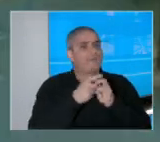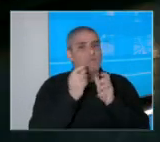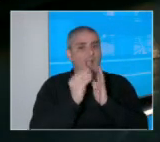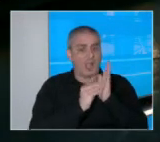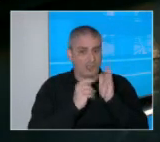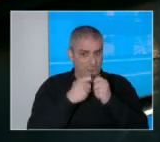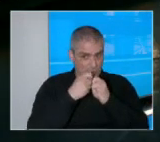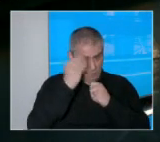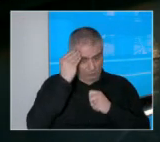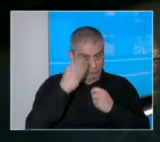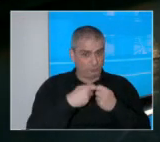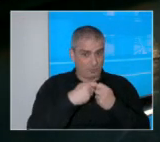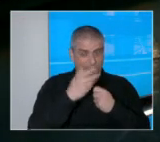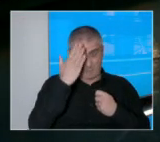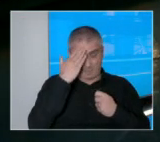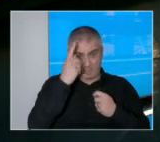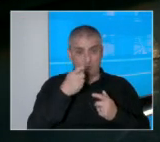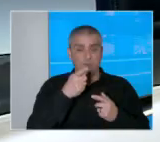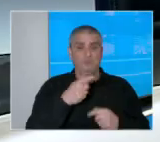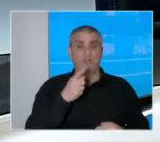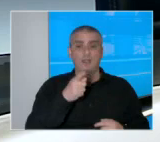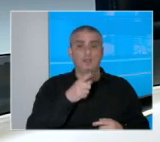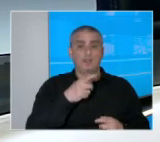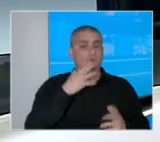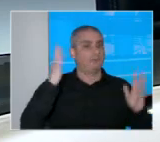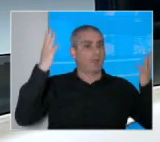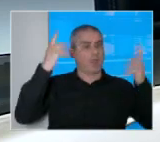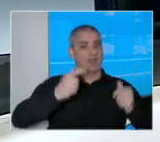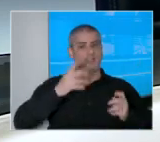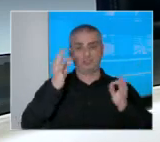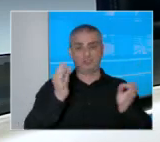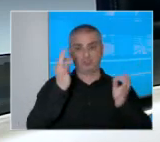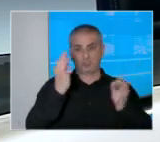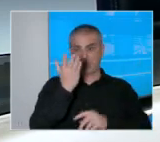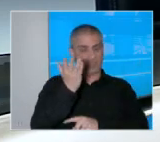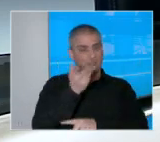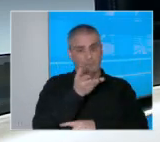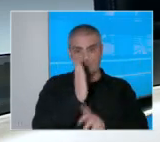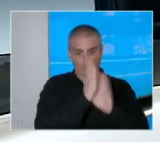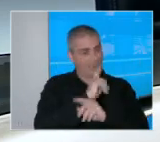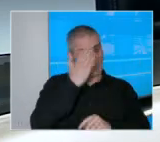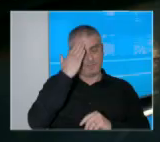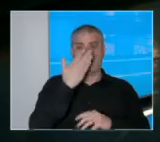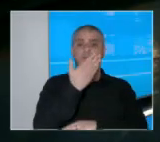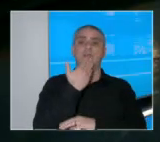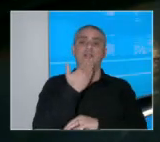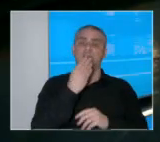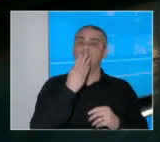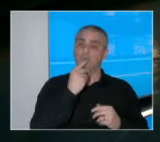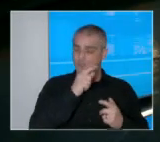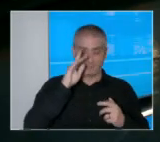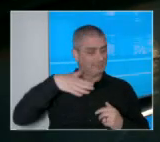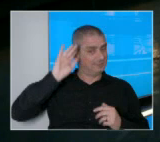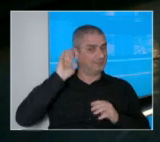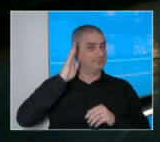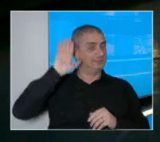המשותפת, אתה כן מכיר? הרשימה המשותפת שמעללת שאידים, שלא מכירה במדינת ישראל כמדינה יהודית, שהצביעה נגד